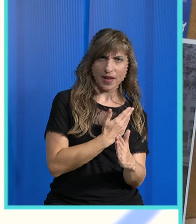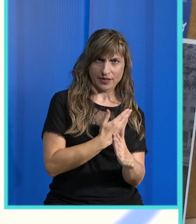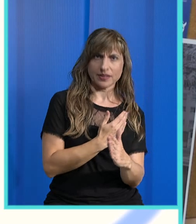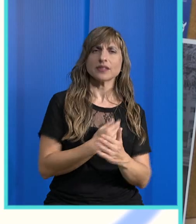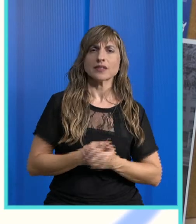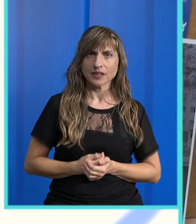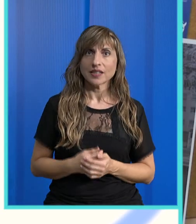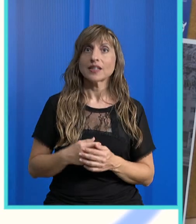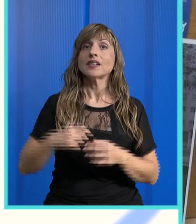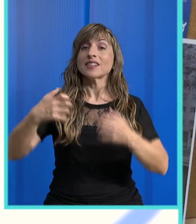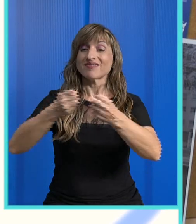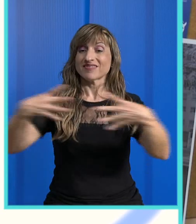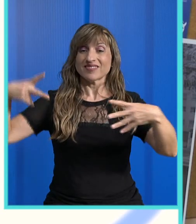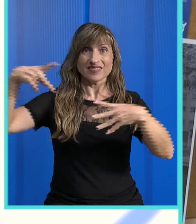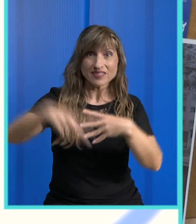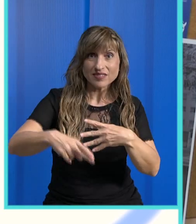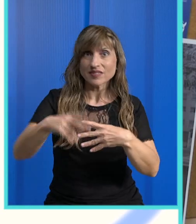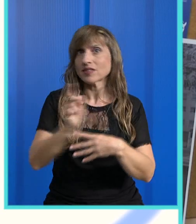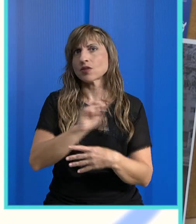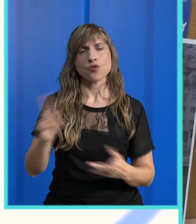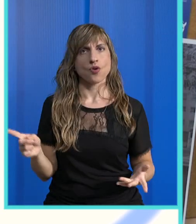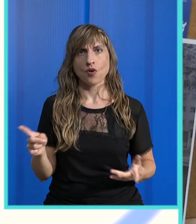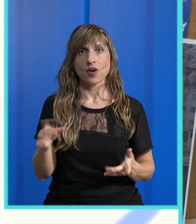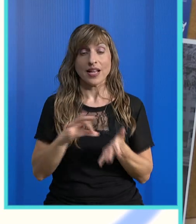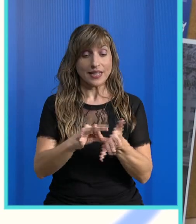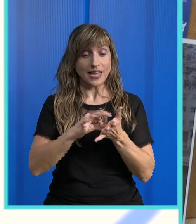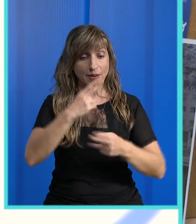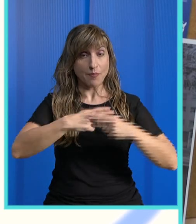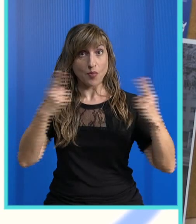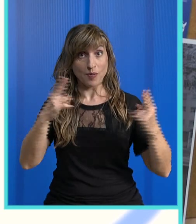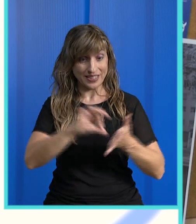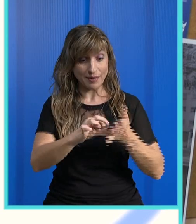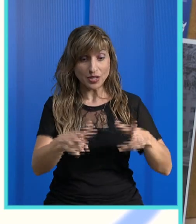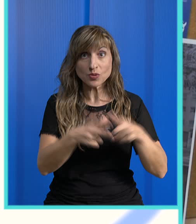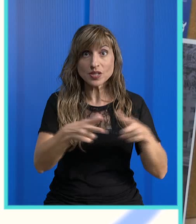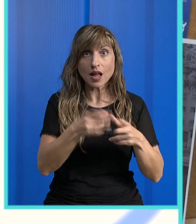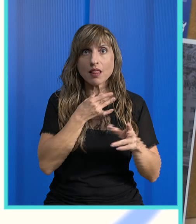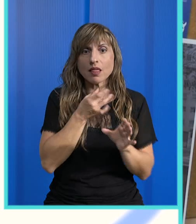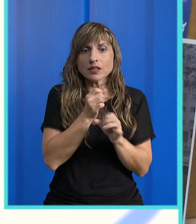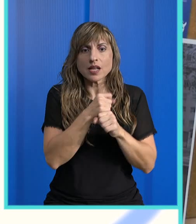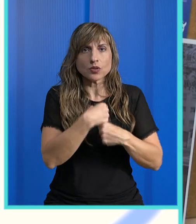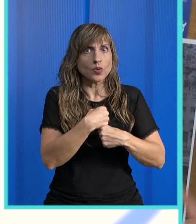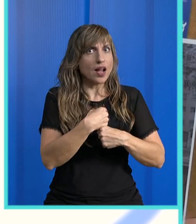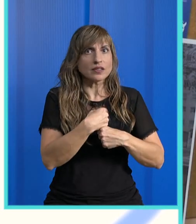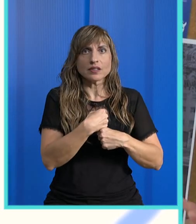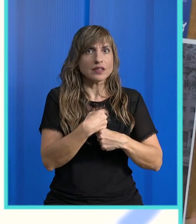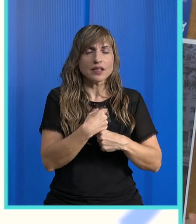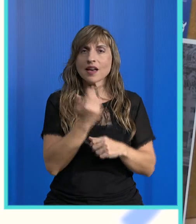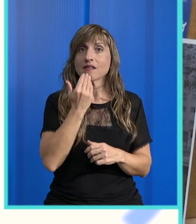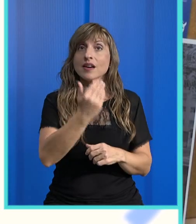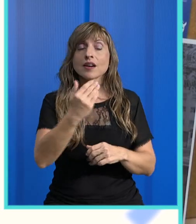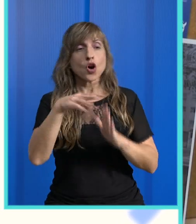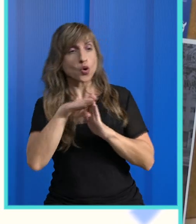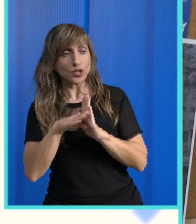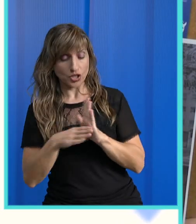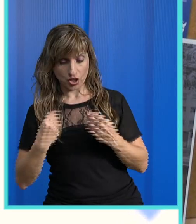uns serveis públics que estan absolutament saturats com són els serveis socials i el que li demanem almenys és que les nostres condicions de